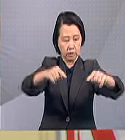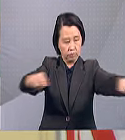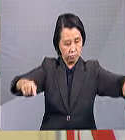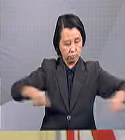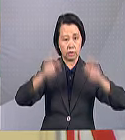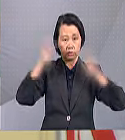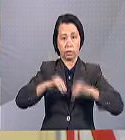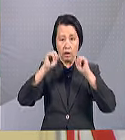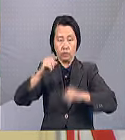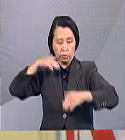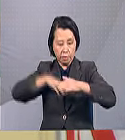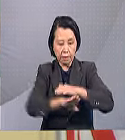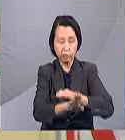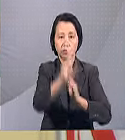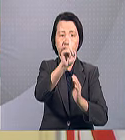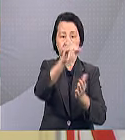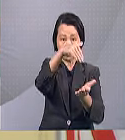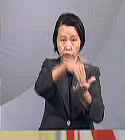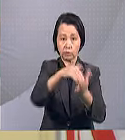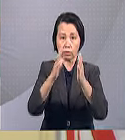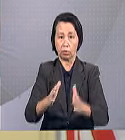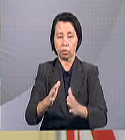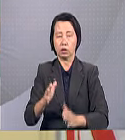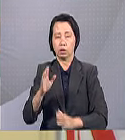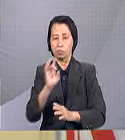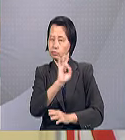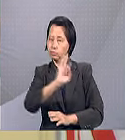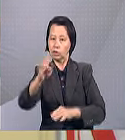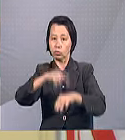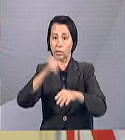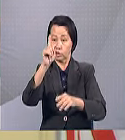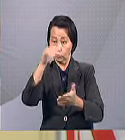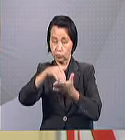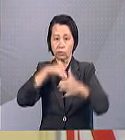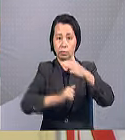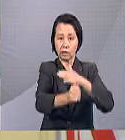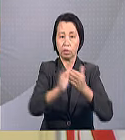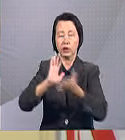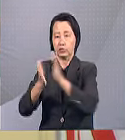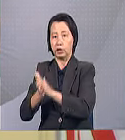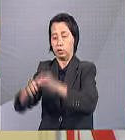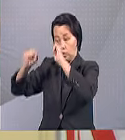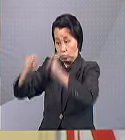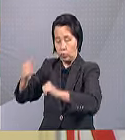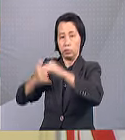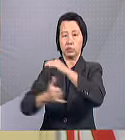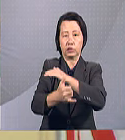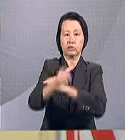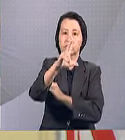mampu memuatkan 1,000 orang jemaah pada satu-satu masa, maka bilangannya yang dibenarkan